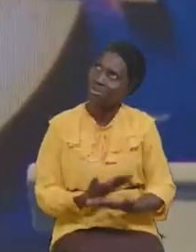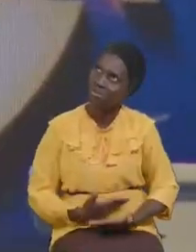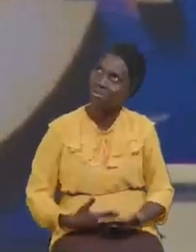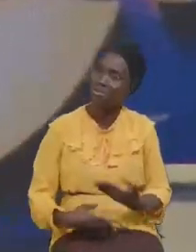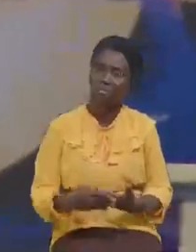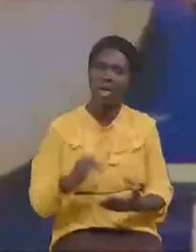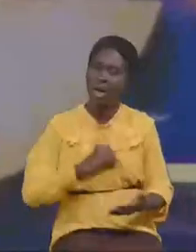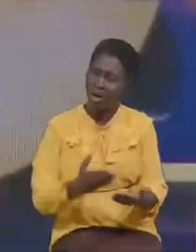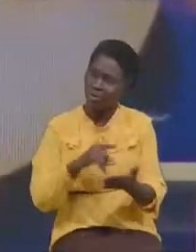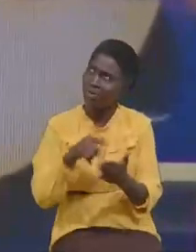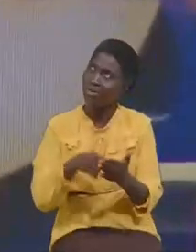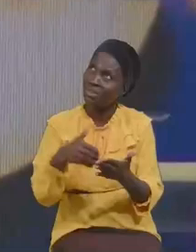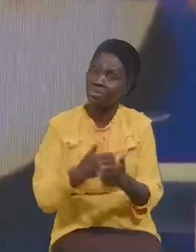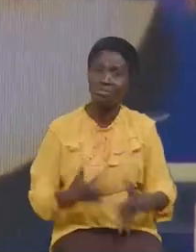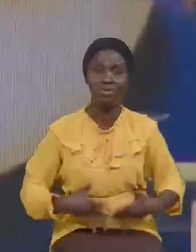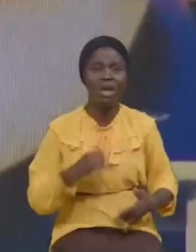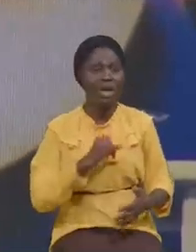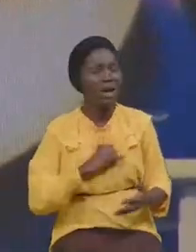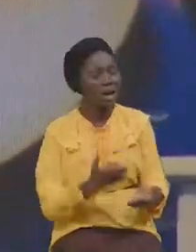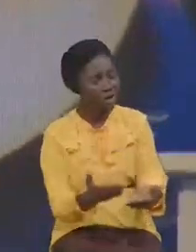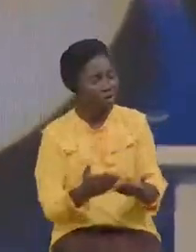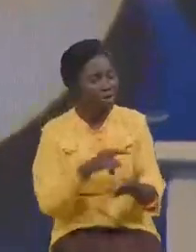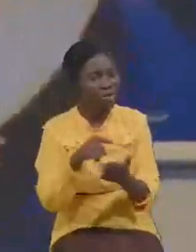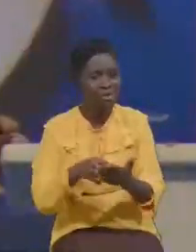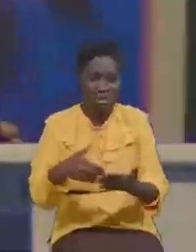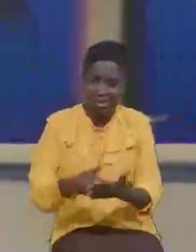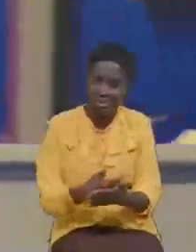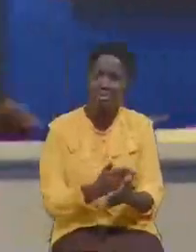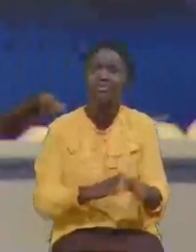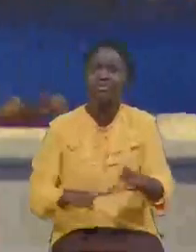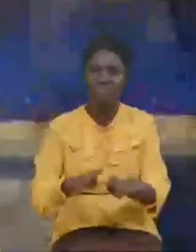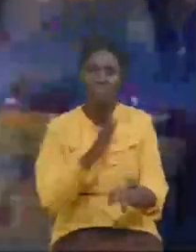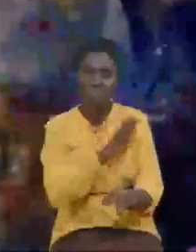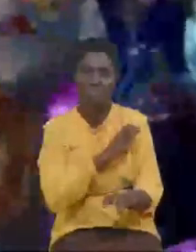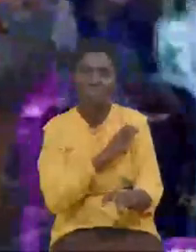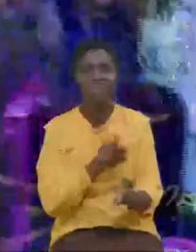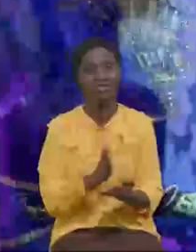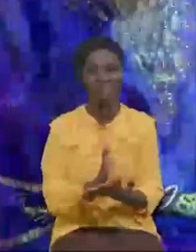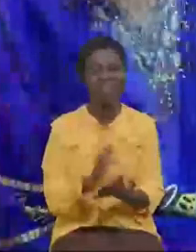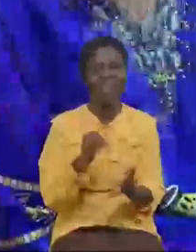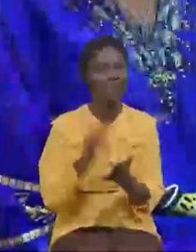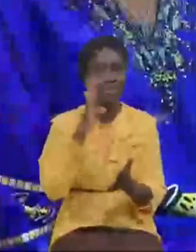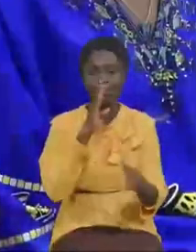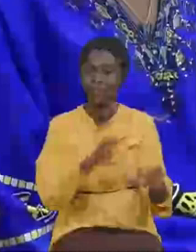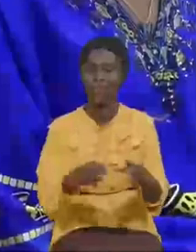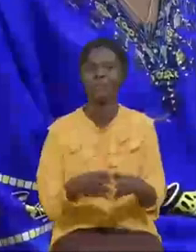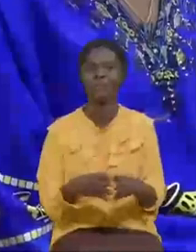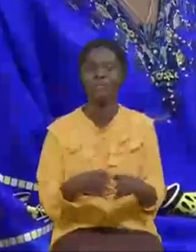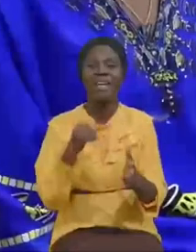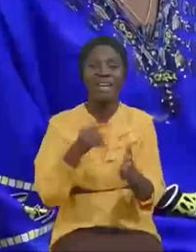la nouvelle naissance, je veux la nouvelle vie, ce nouveau caractère. D'accord, ce sera fait. dit, ce sera